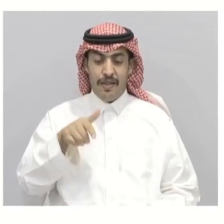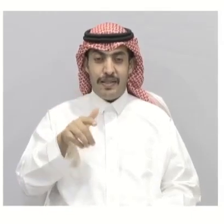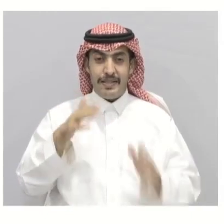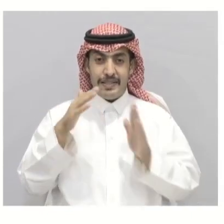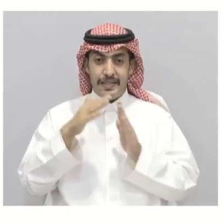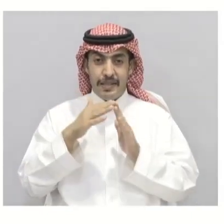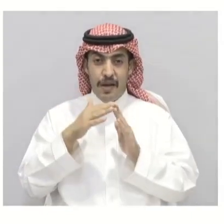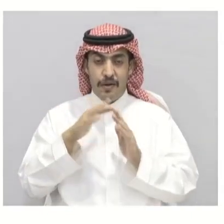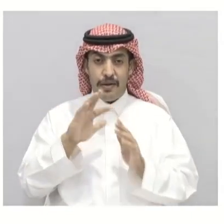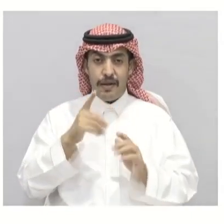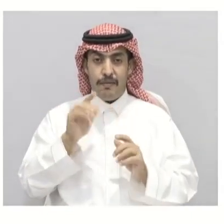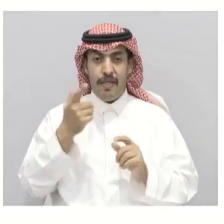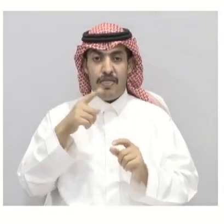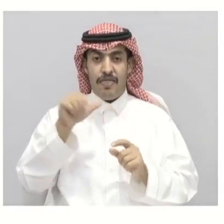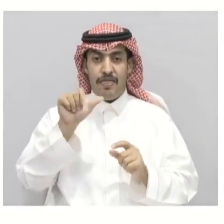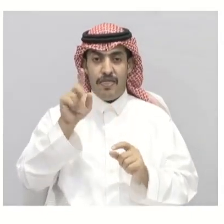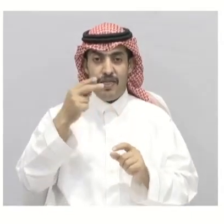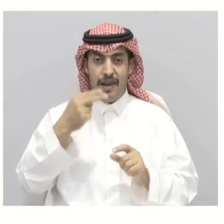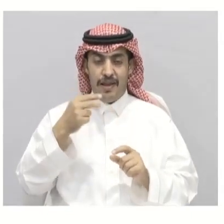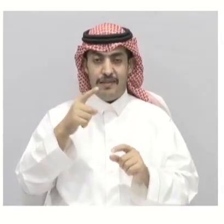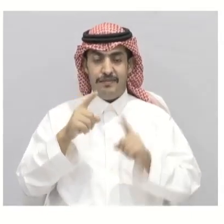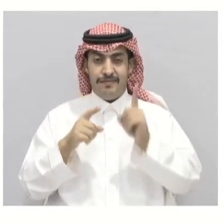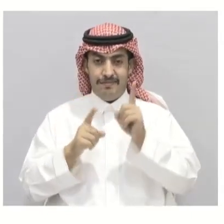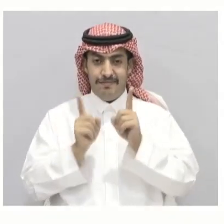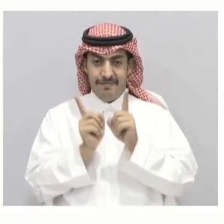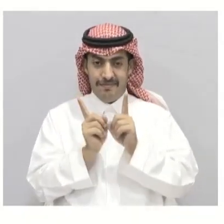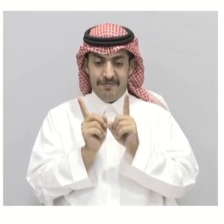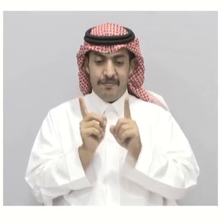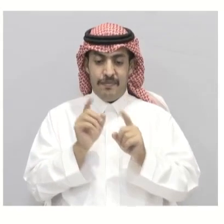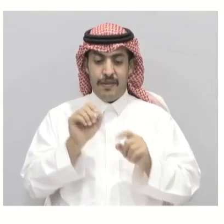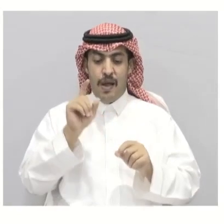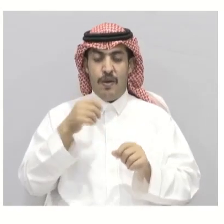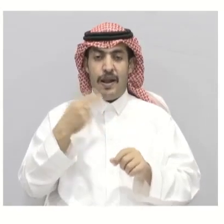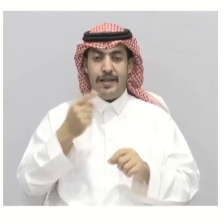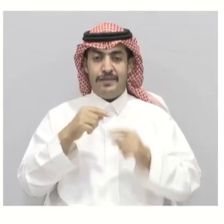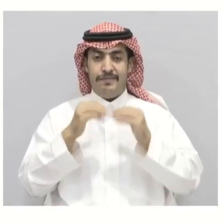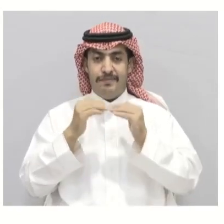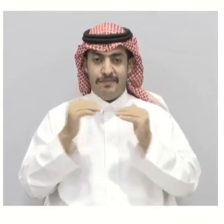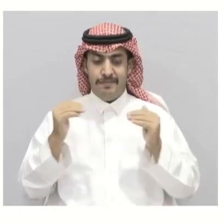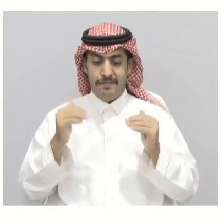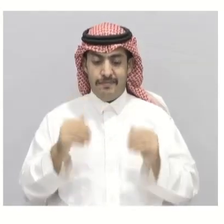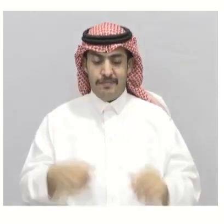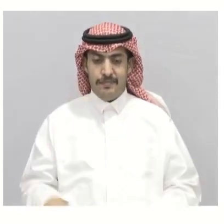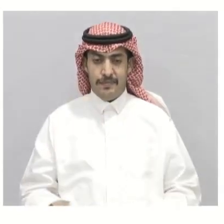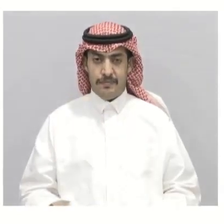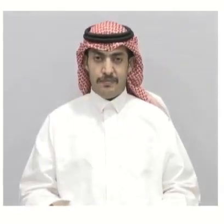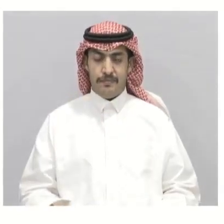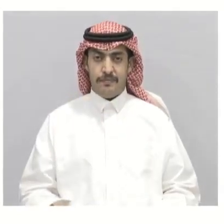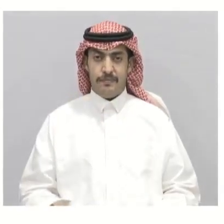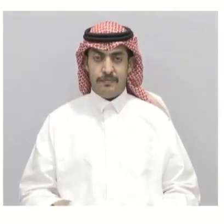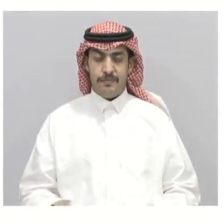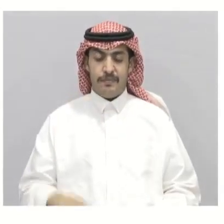الزاويه تتكون من ضلعين ارسموا الضلع الاول الان